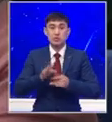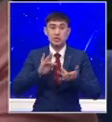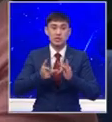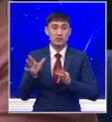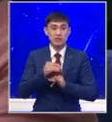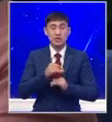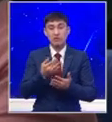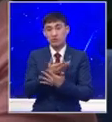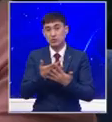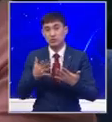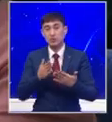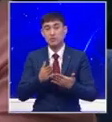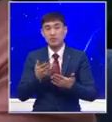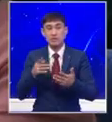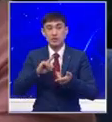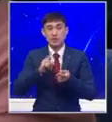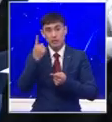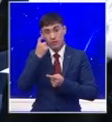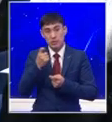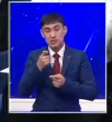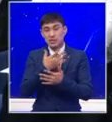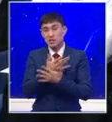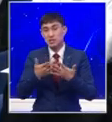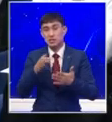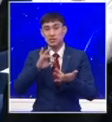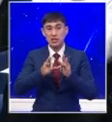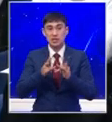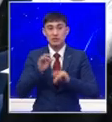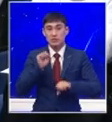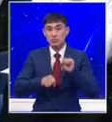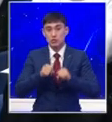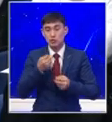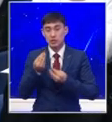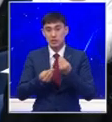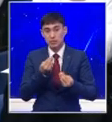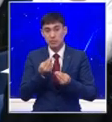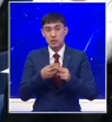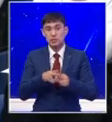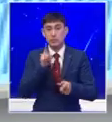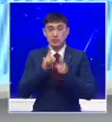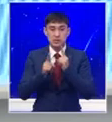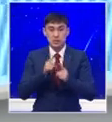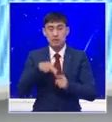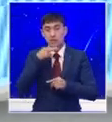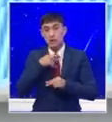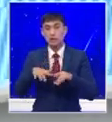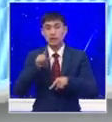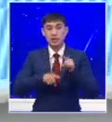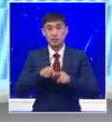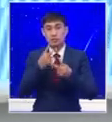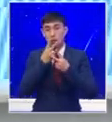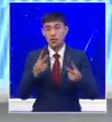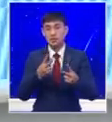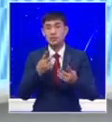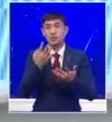значит и все его ресурсы. Это и сомнительная информация на различных сайтах и всевозможные игры. Поэтому на заседании внимания у родителей было